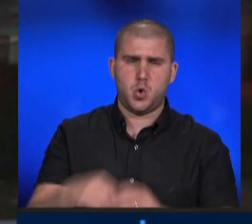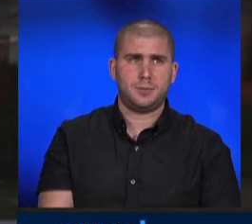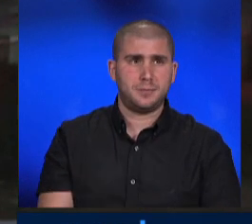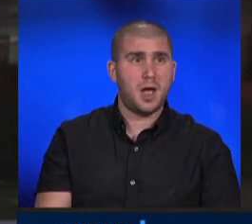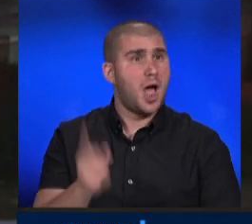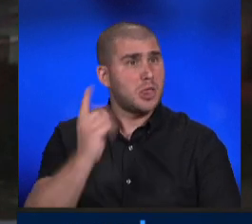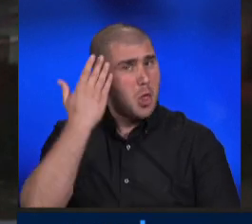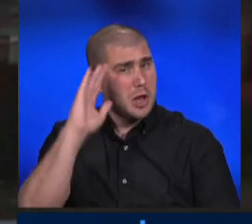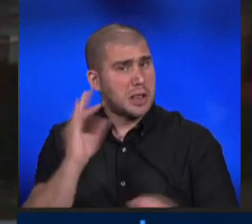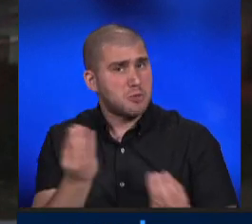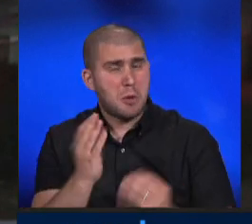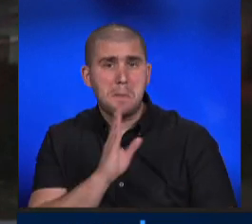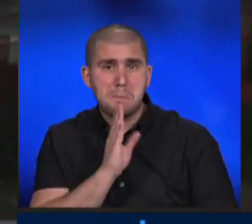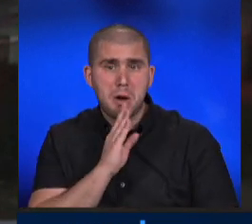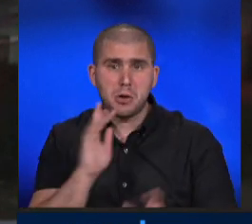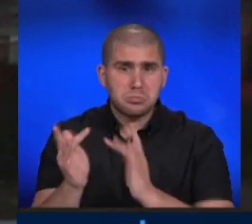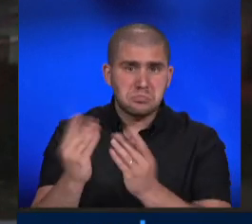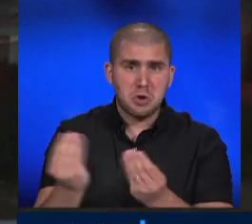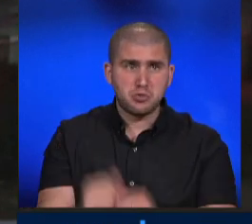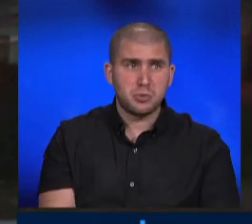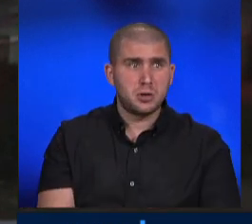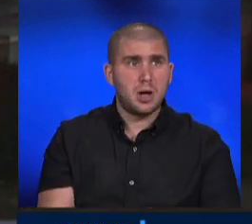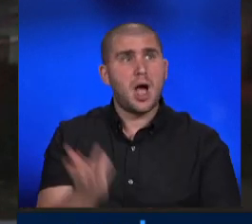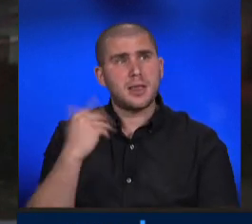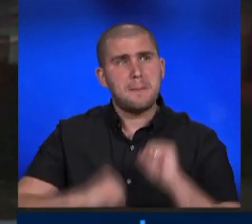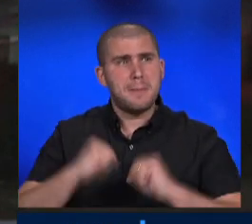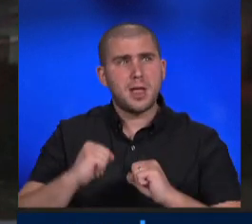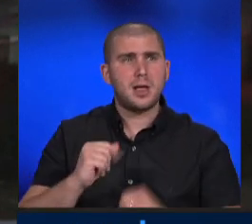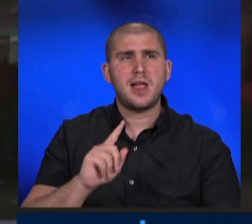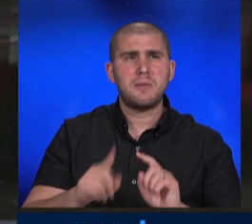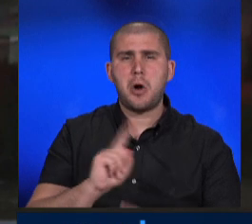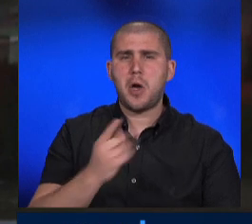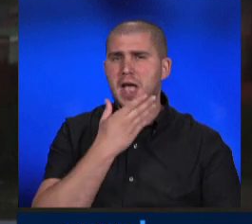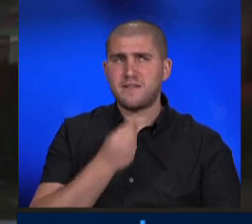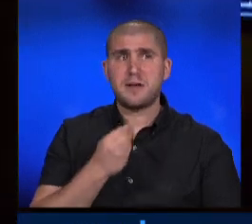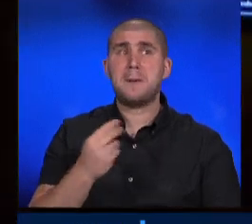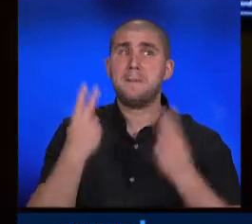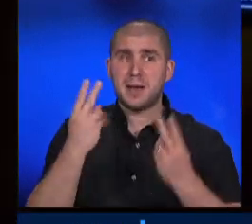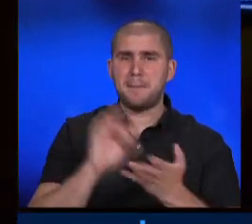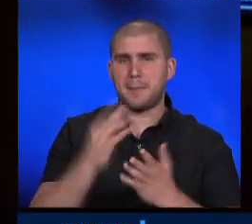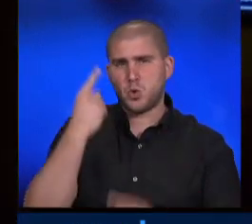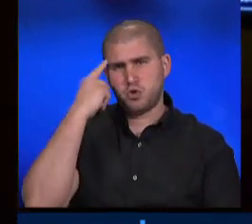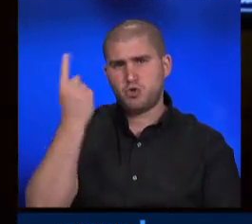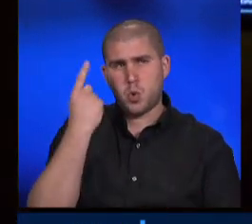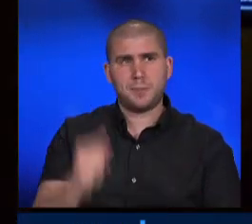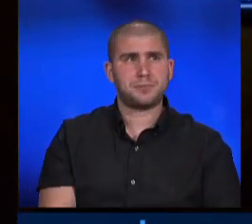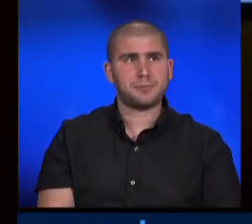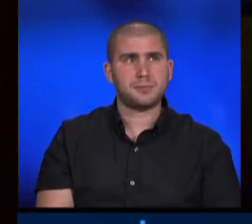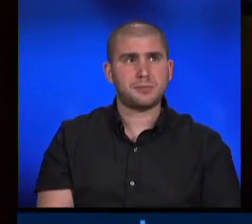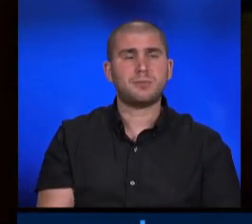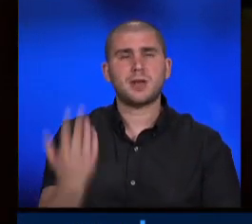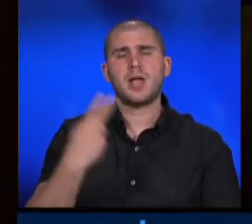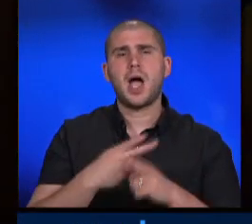שהם בעיות שהיו ביניהם? היא הייתה מתנהגת עליו לא תמיד הכי יפה, ובעיקר כשהם היו שיקורים. היא הייתה רק בת